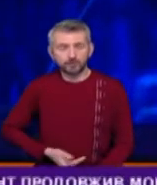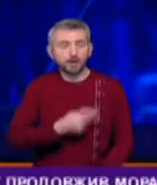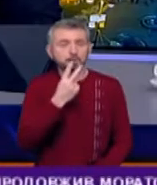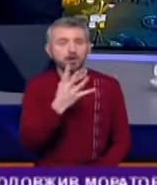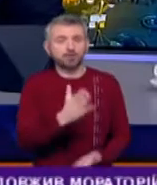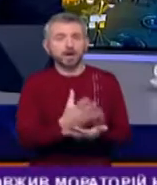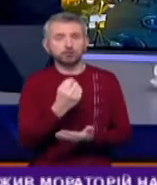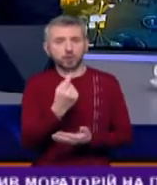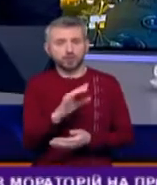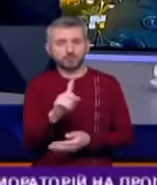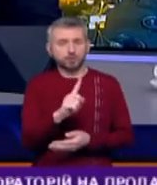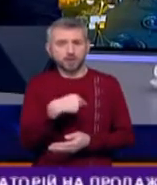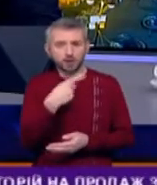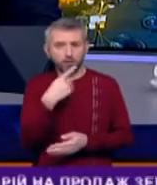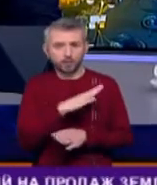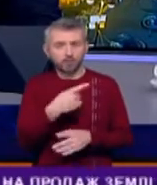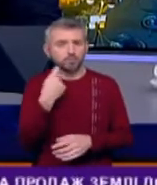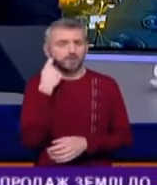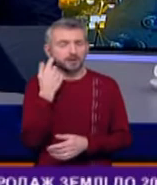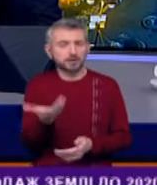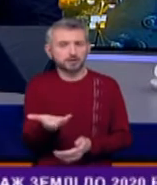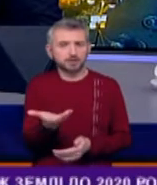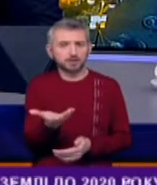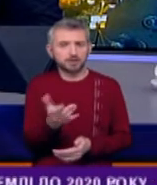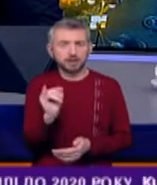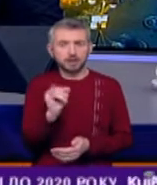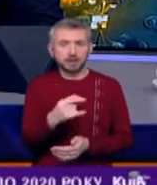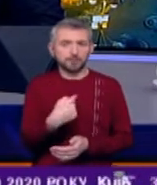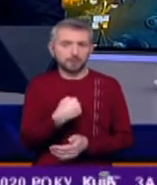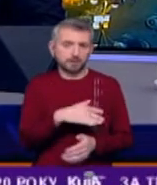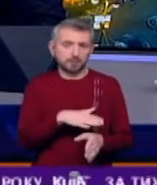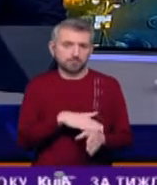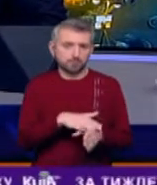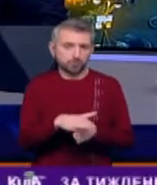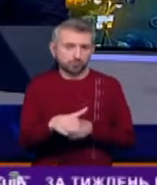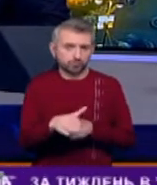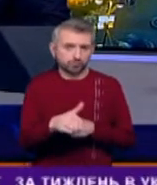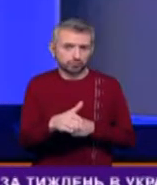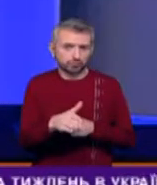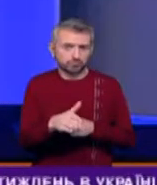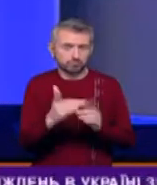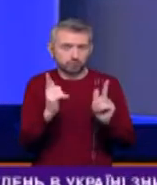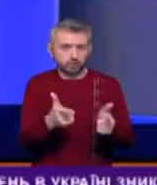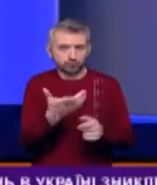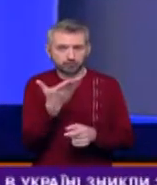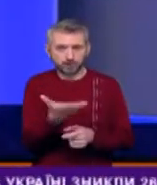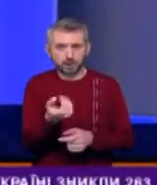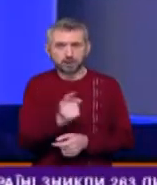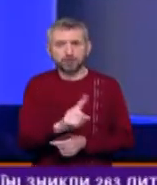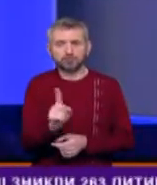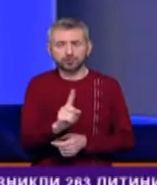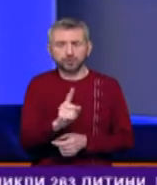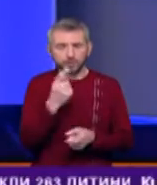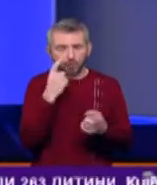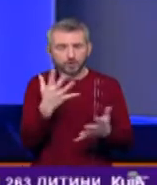один, про що ми не говоримо, це вік. Якби, да? І я абсолютно погоджуюсь з колегою, те, що